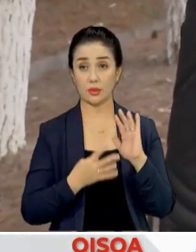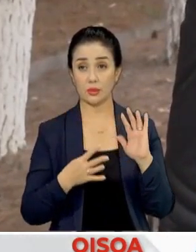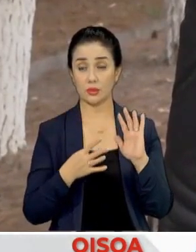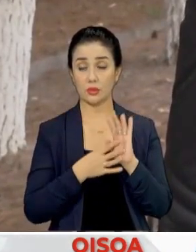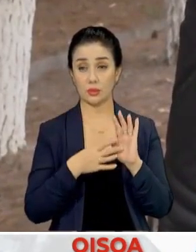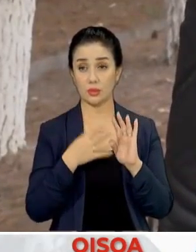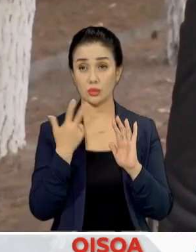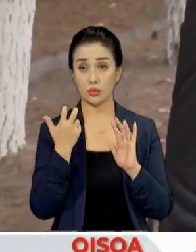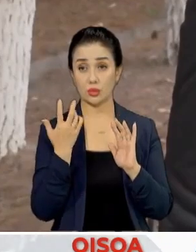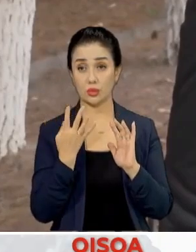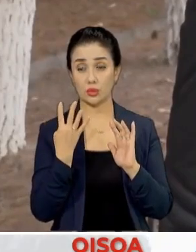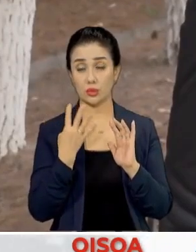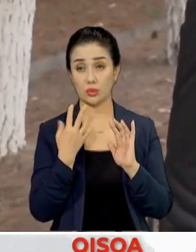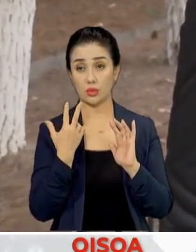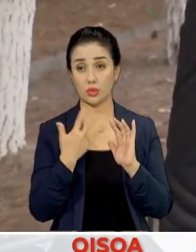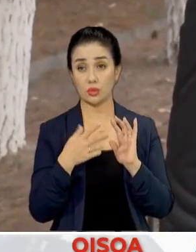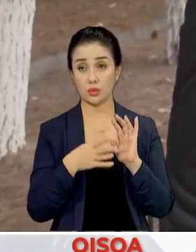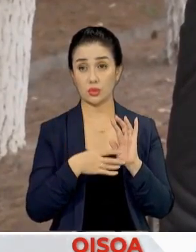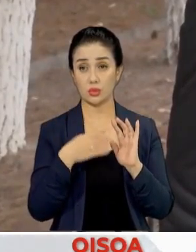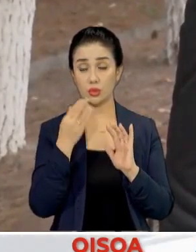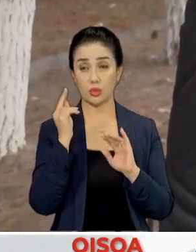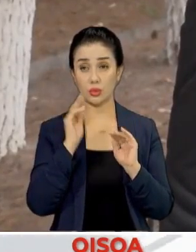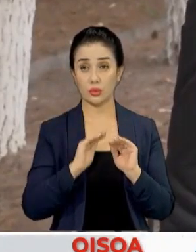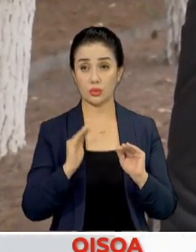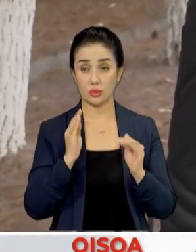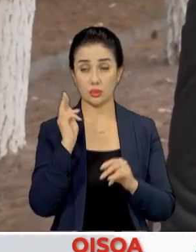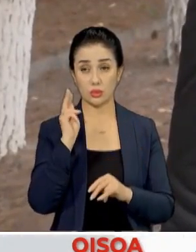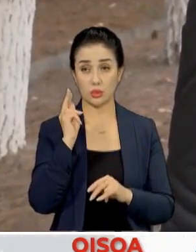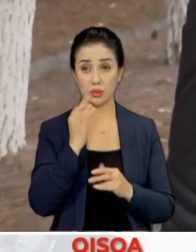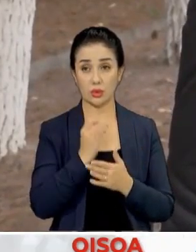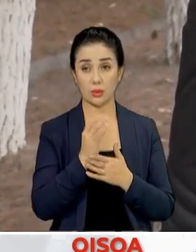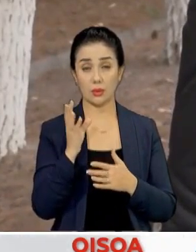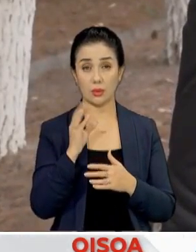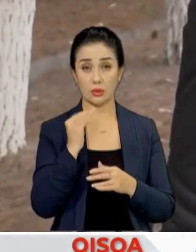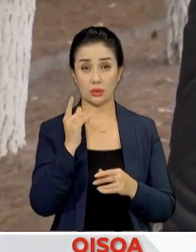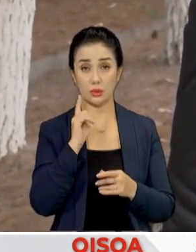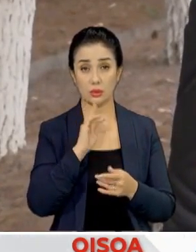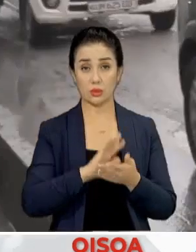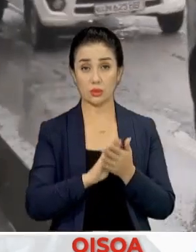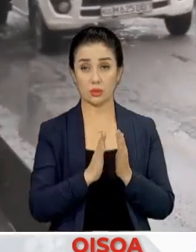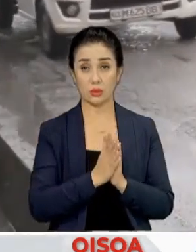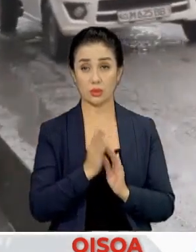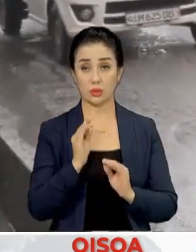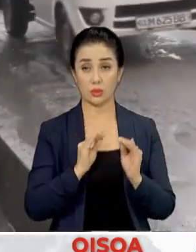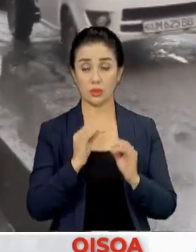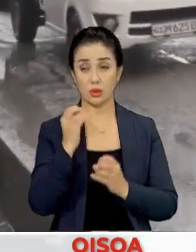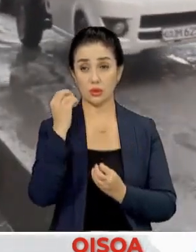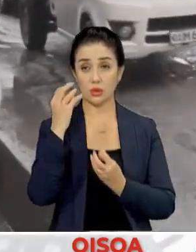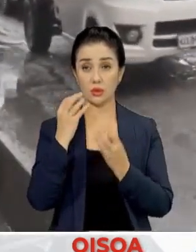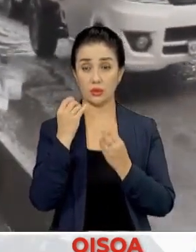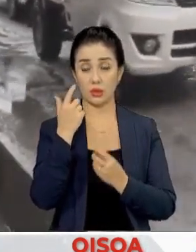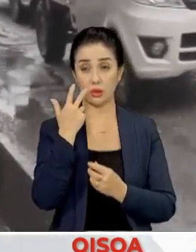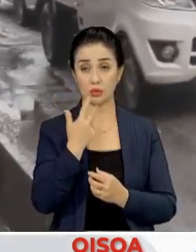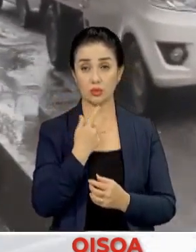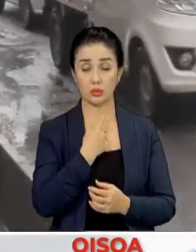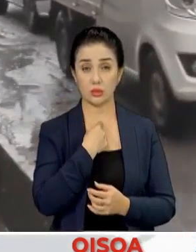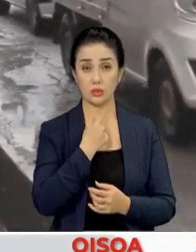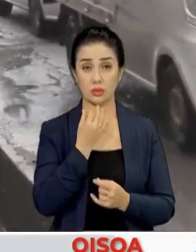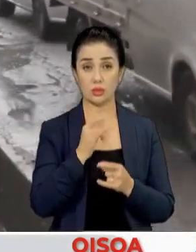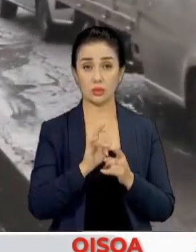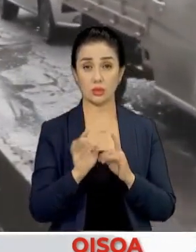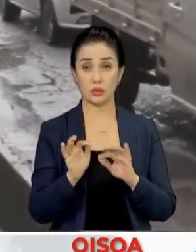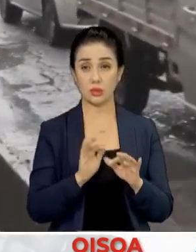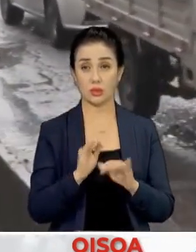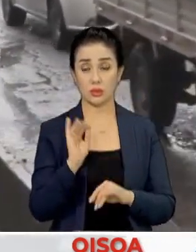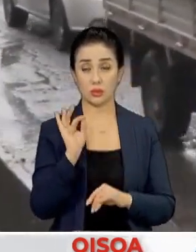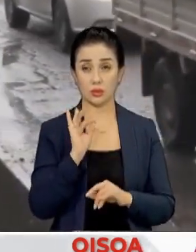nafar o'quvchi o'qiydi. Shularni barchasiga qulaylik yaratdi. Svetofor 3 ta tilda ovozli holda